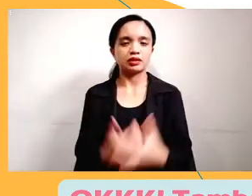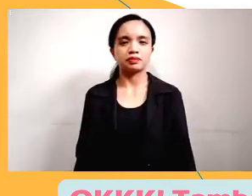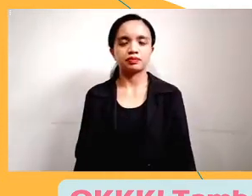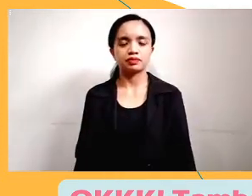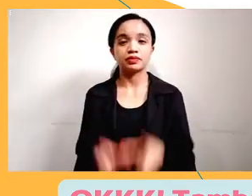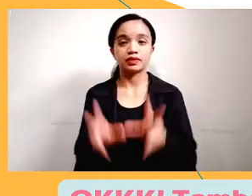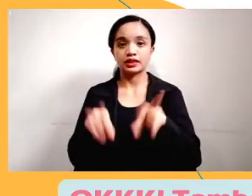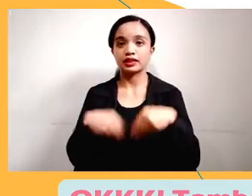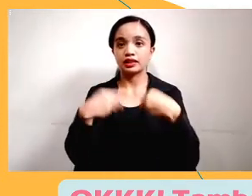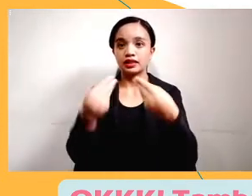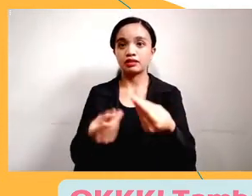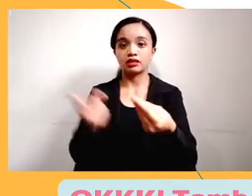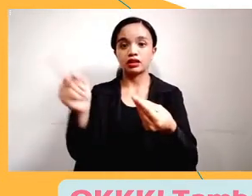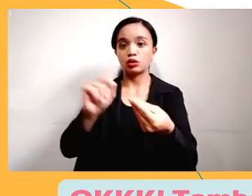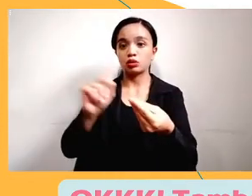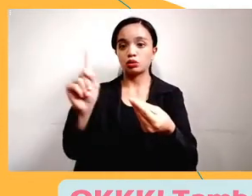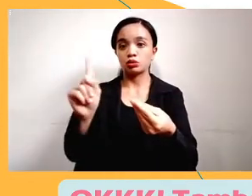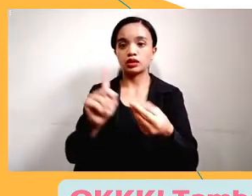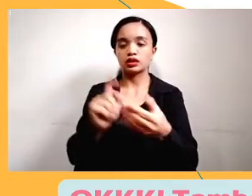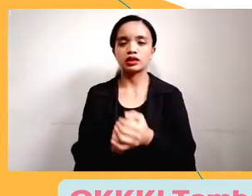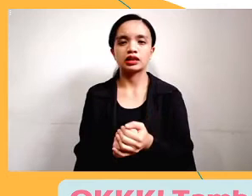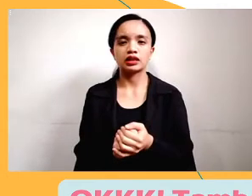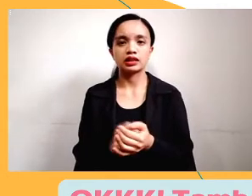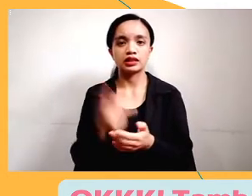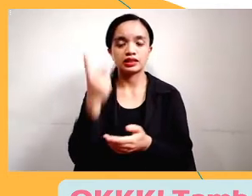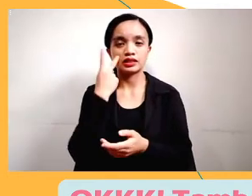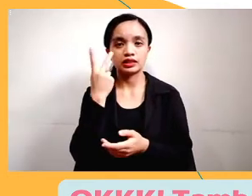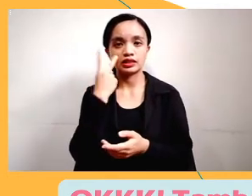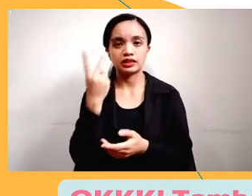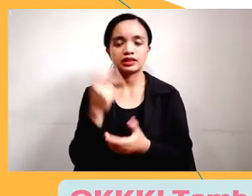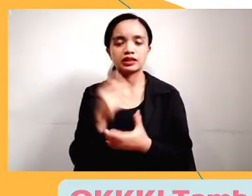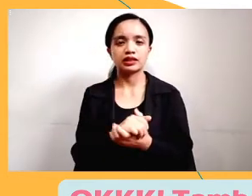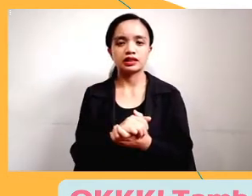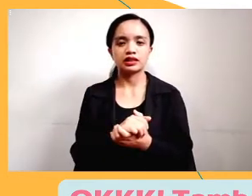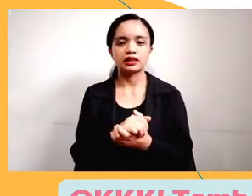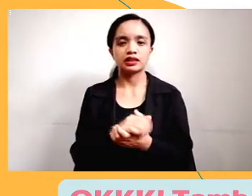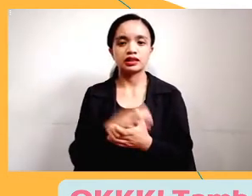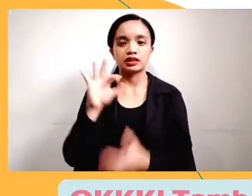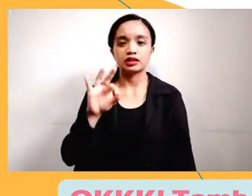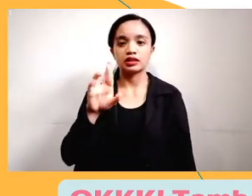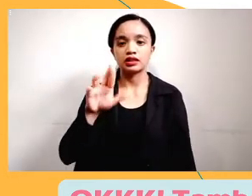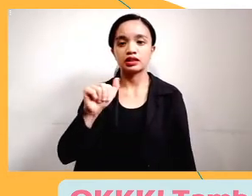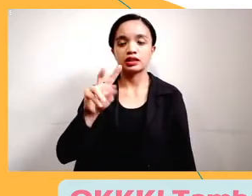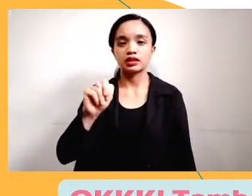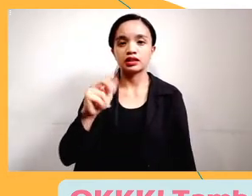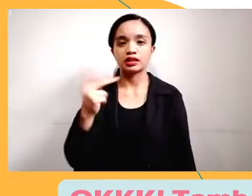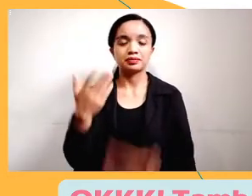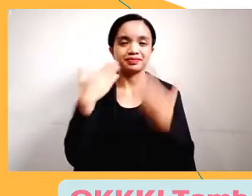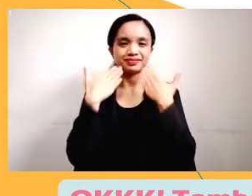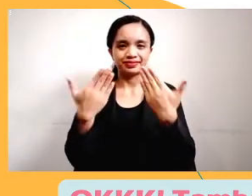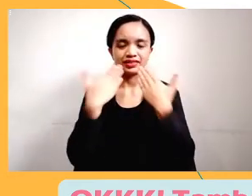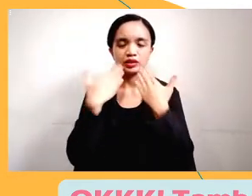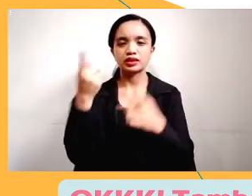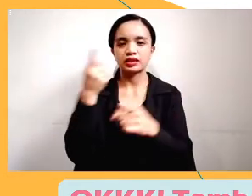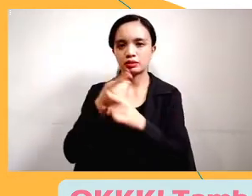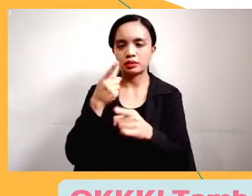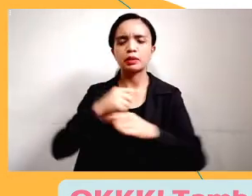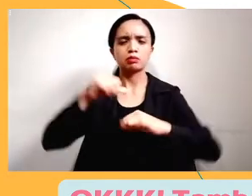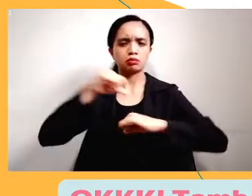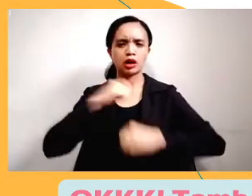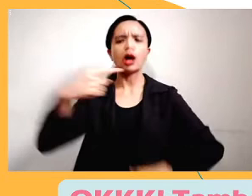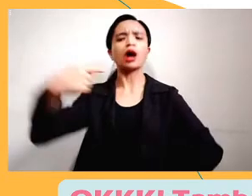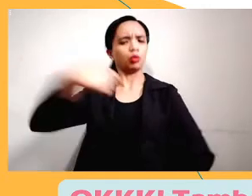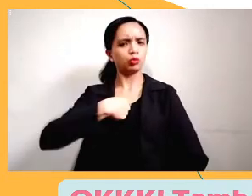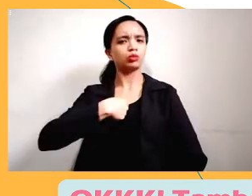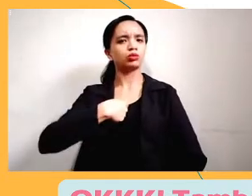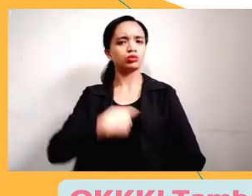kayo ng proud, sabi ni Frank. Thank you, Frank. Tama, pwedeng proud. Ako, pwede yun. Tama